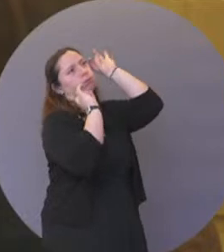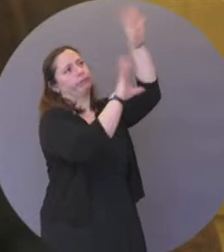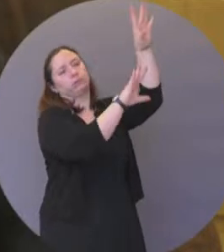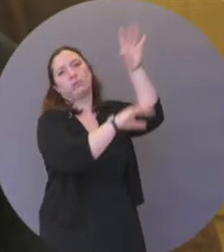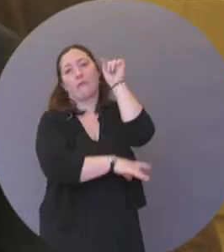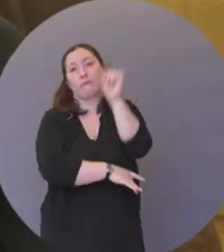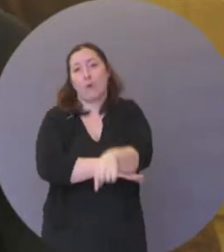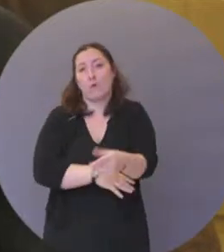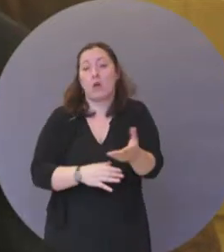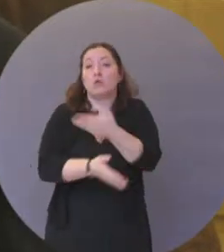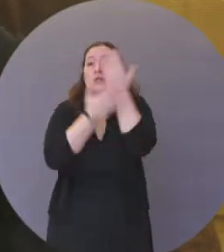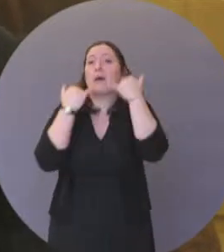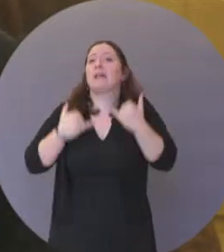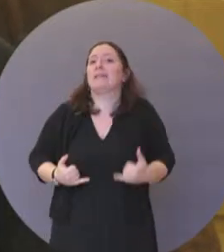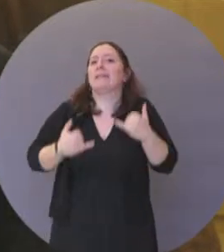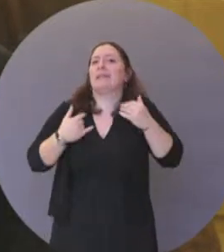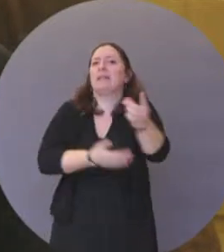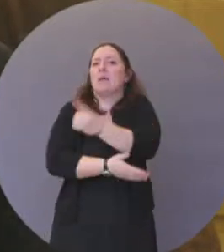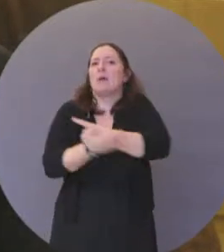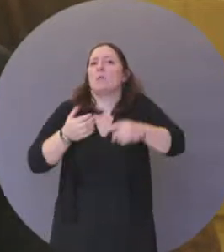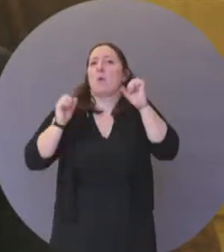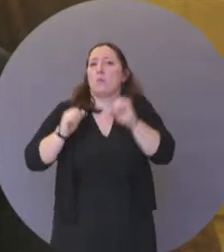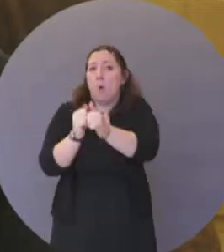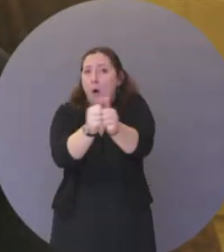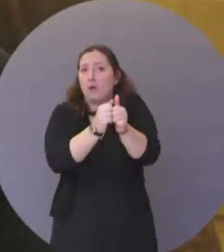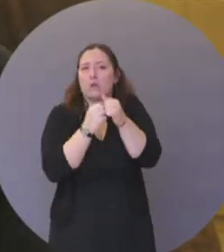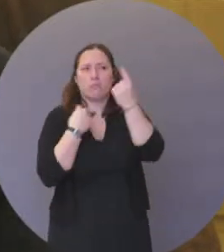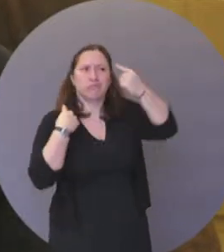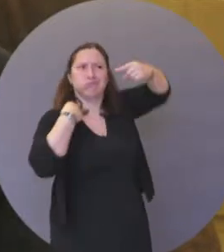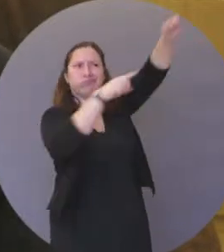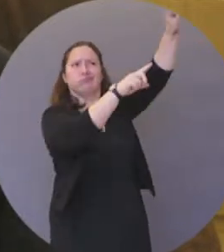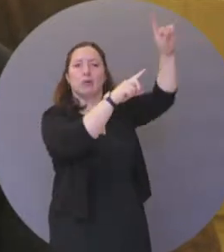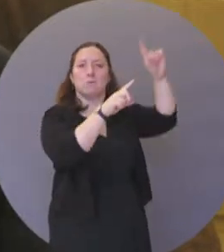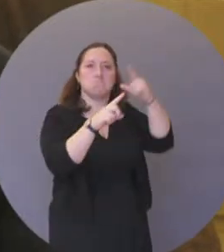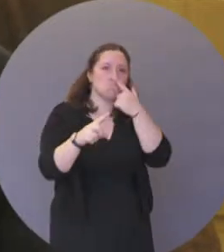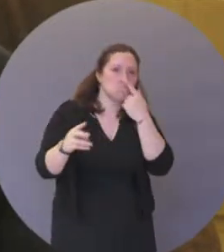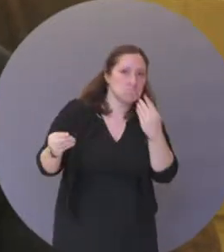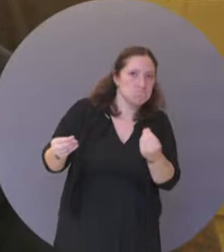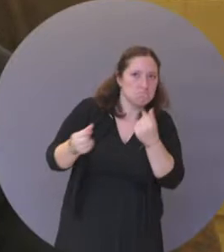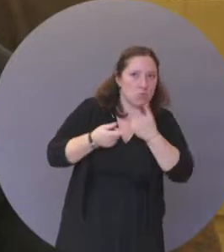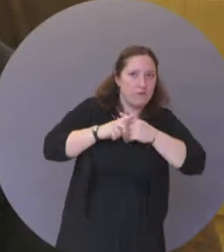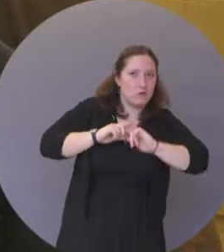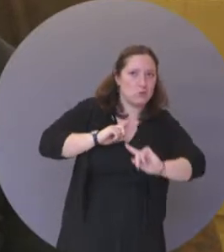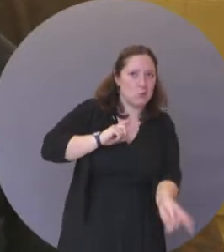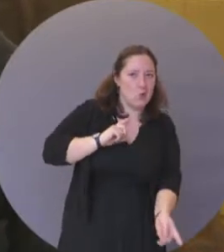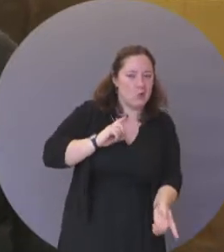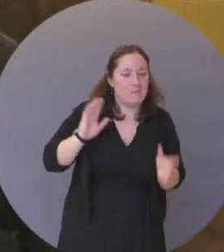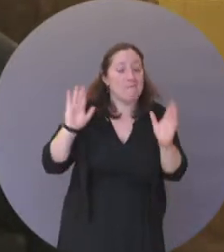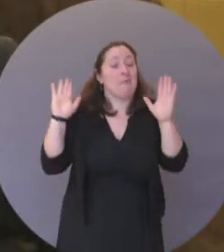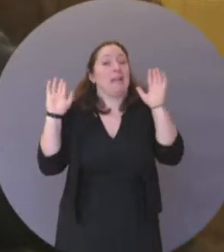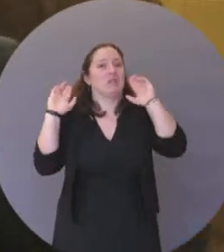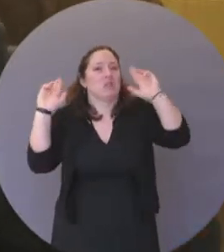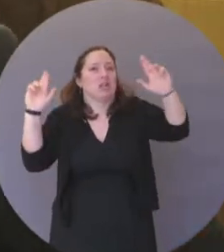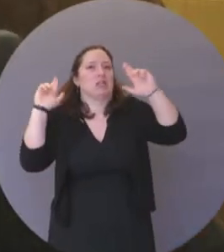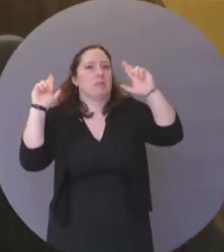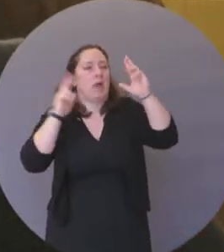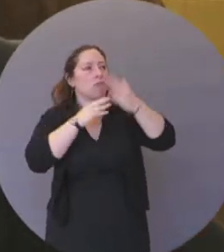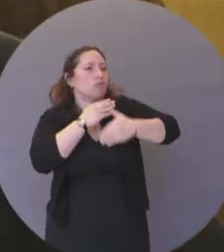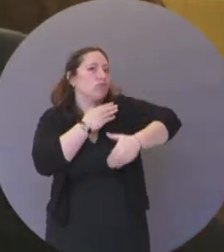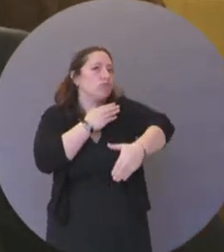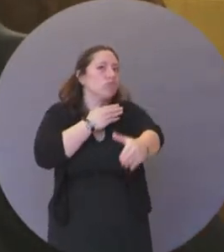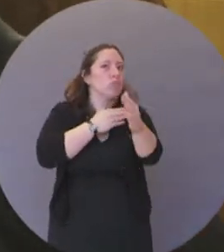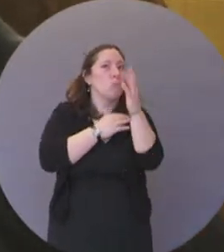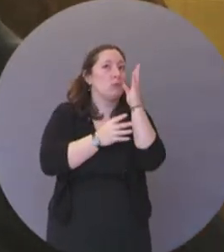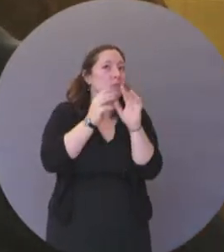pas si c'est en cette hémicycle là qu'on va mener la bagarre ça serait bien mais je le sens suis pas absolument certain par contre je pense qu'on aura l'occasion dans quelques